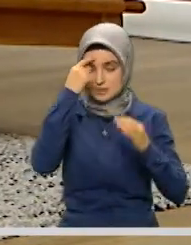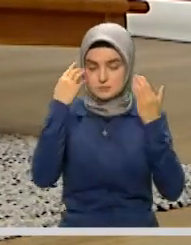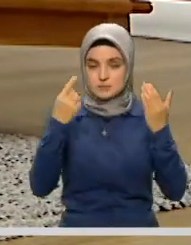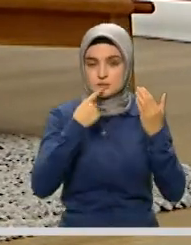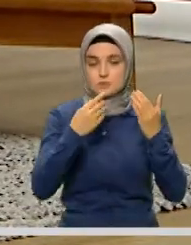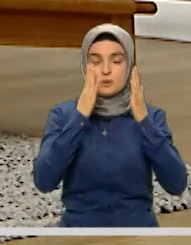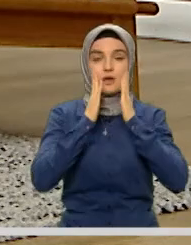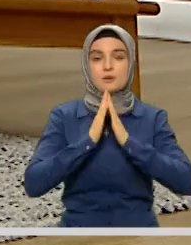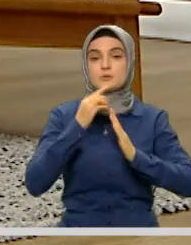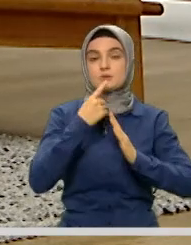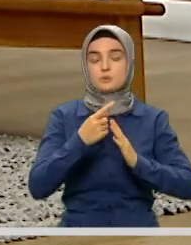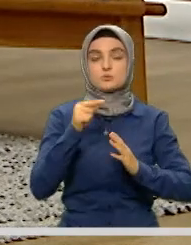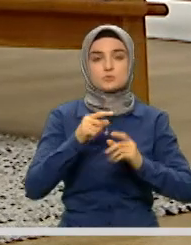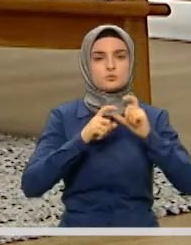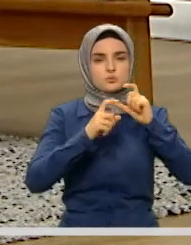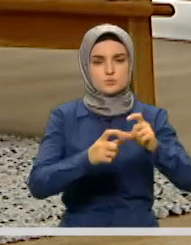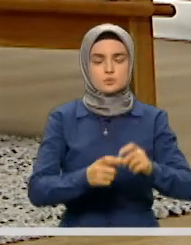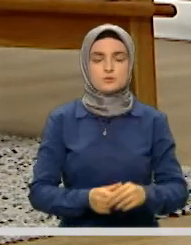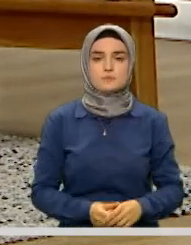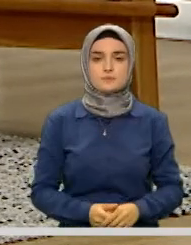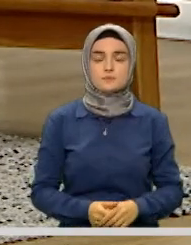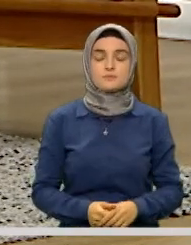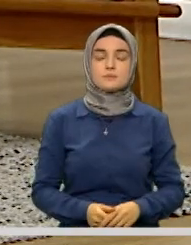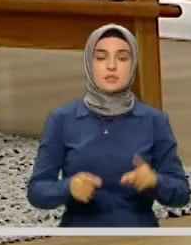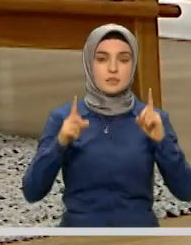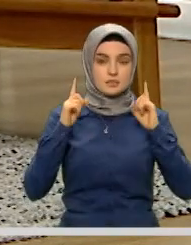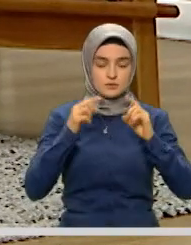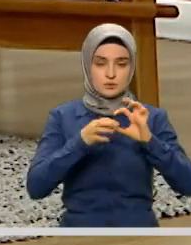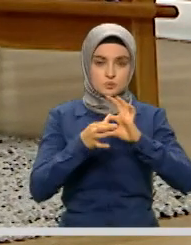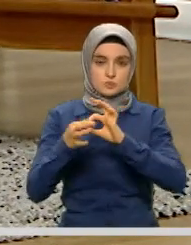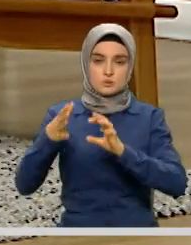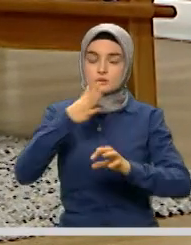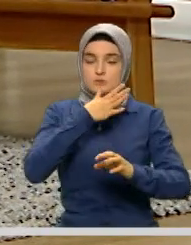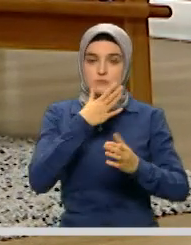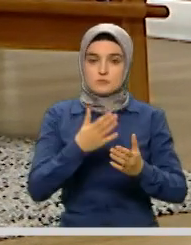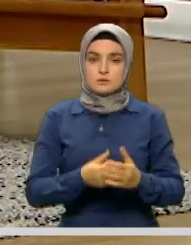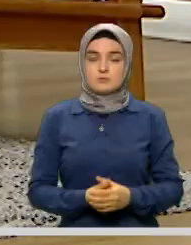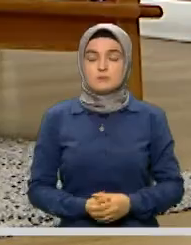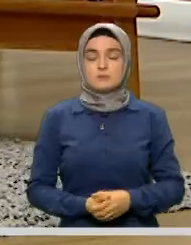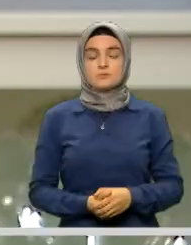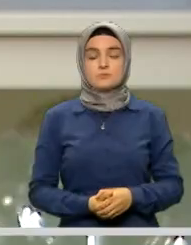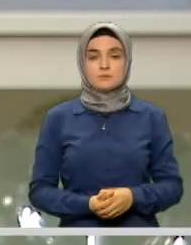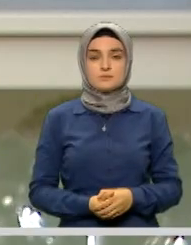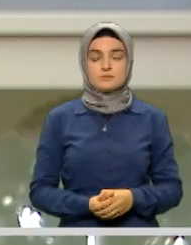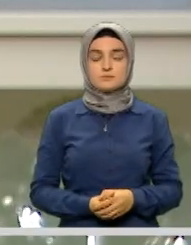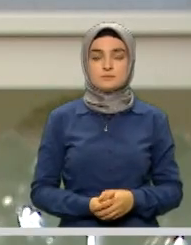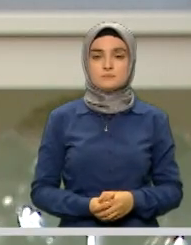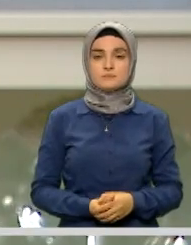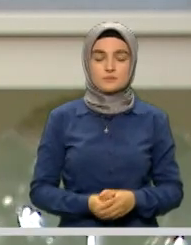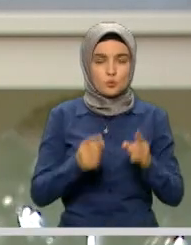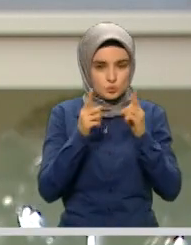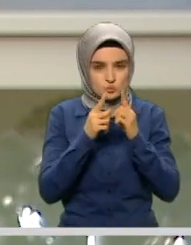şunu soracağım. Şimdi biz hani istiğfar cümleleri biliriz. Hatta bir büyük istiğfar ve benzeri falan diye, daha uzun daha